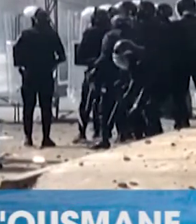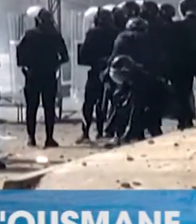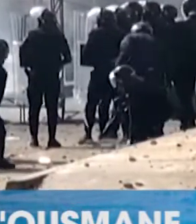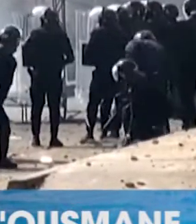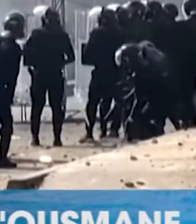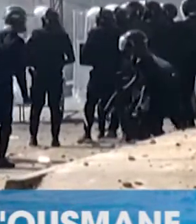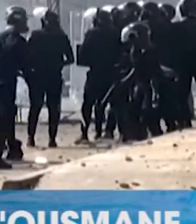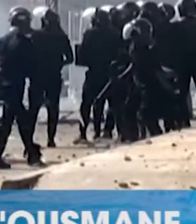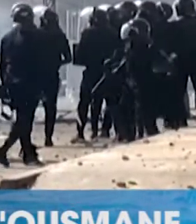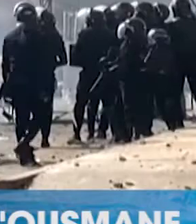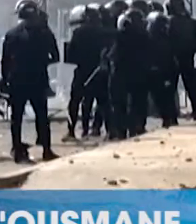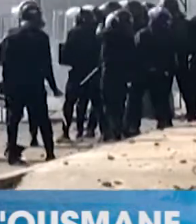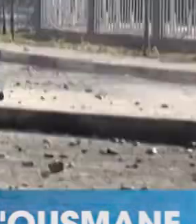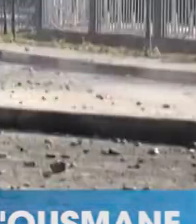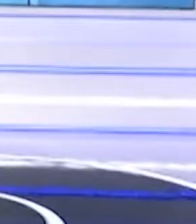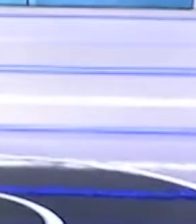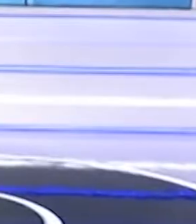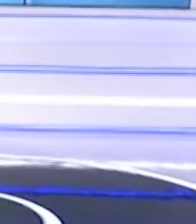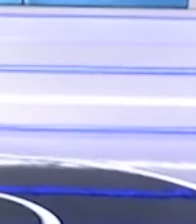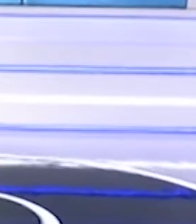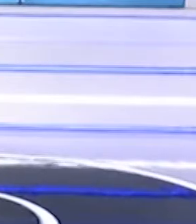dans la soirée de jeudi à Dakar.